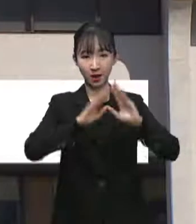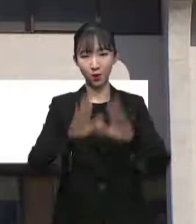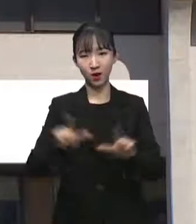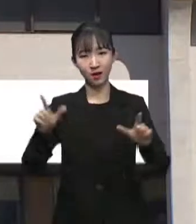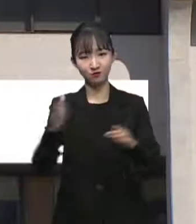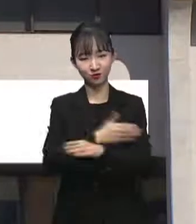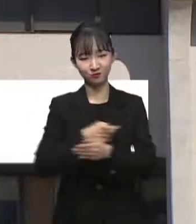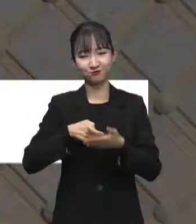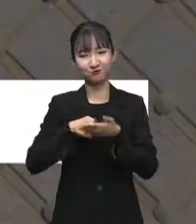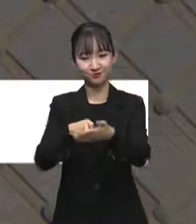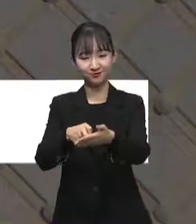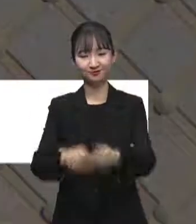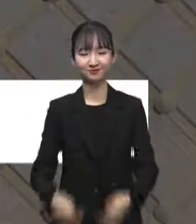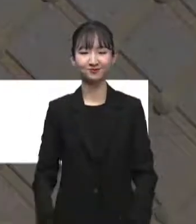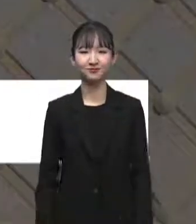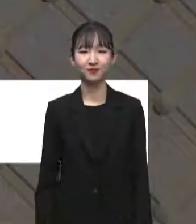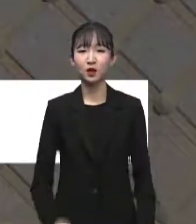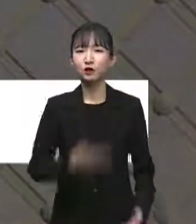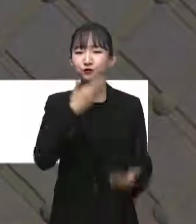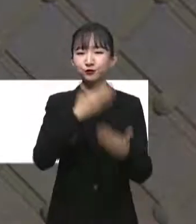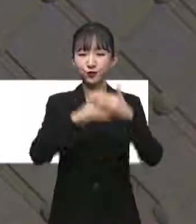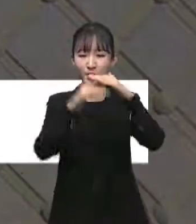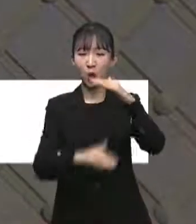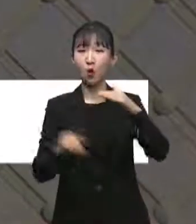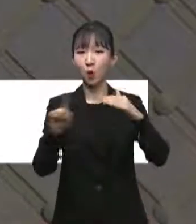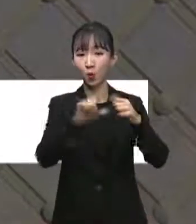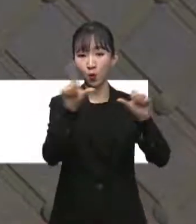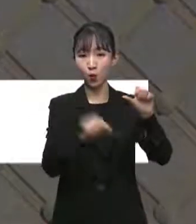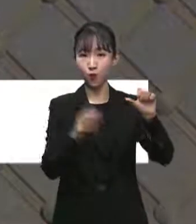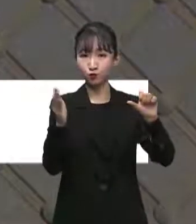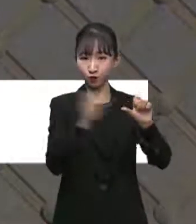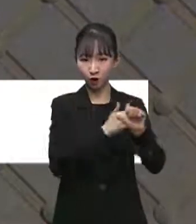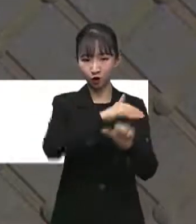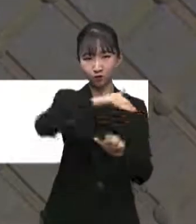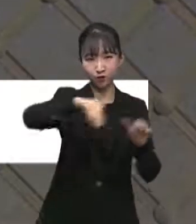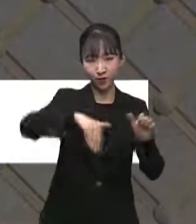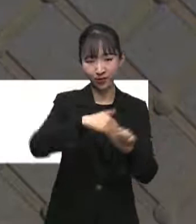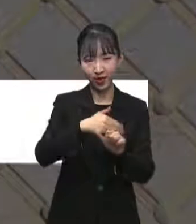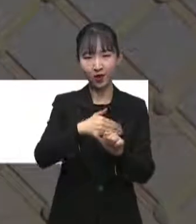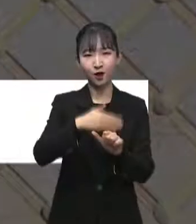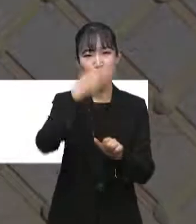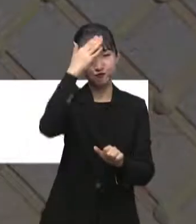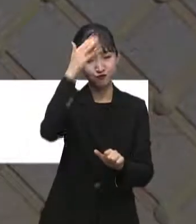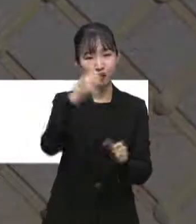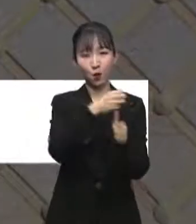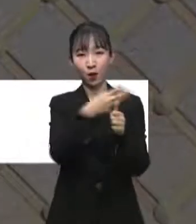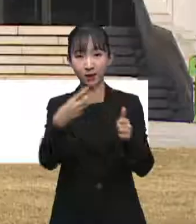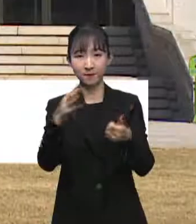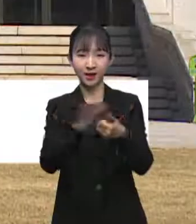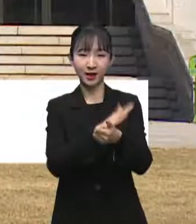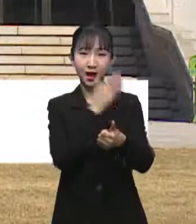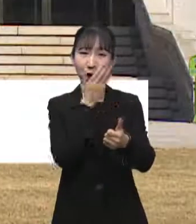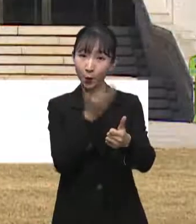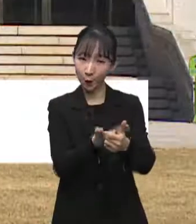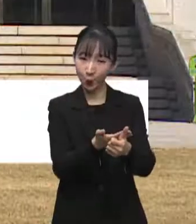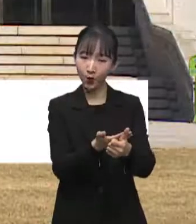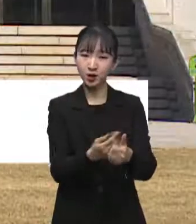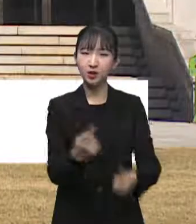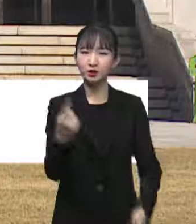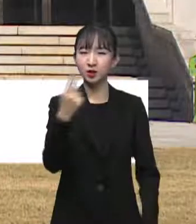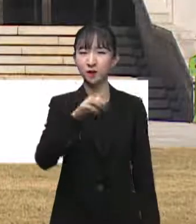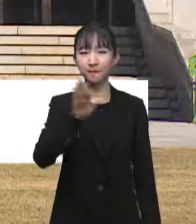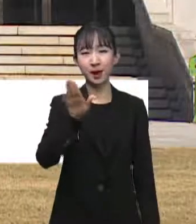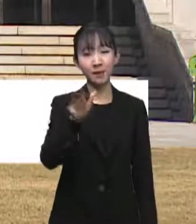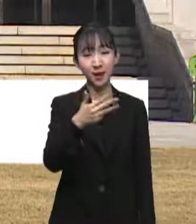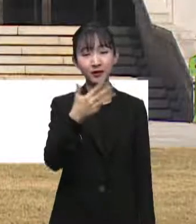밝혔습니다 주요 내용은 5월부터 개항장 1대 무료 공공 와이파이 가 제공되고 1883년 개항